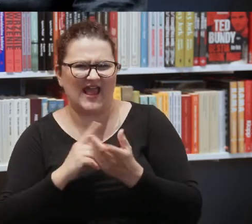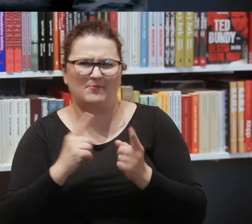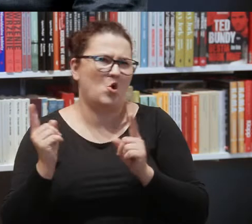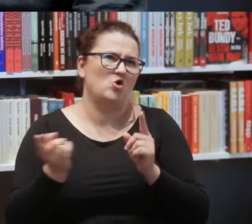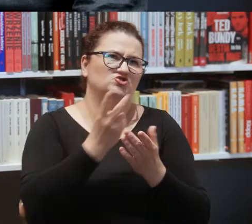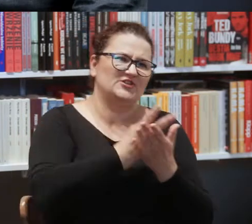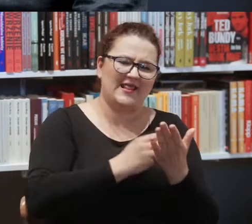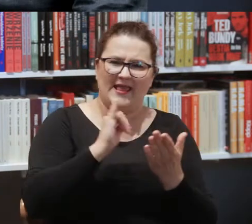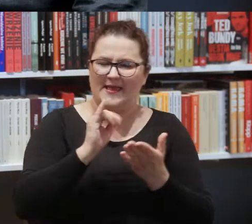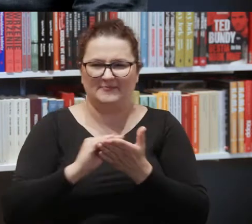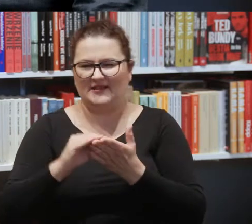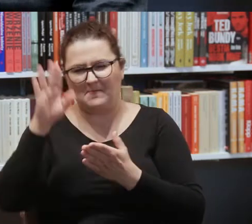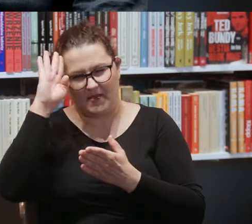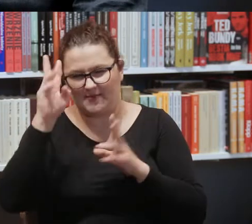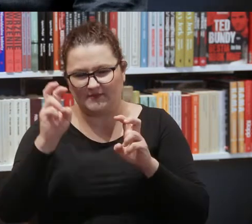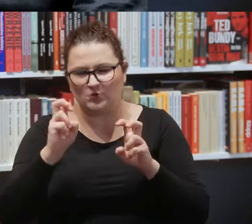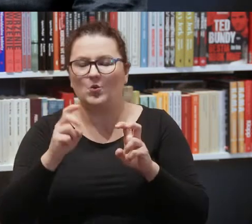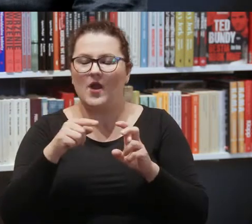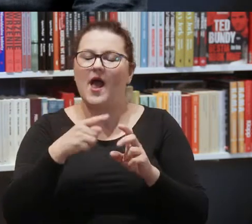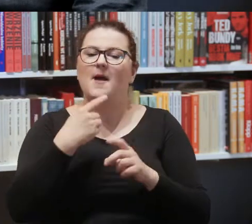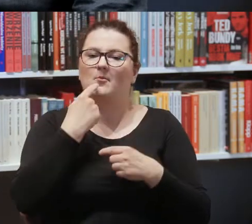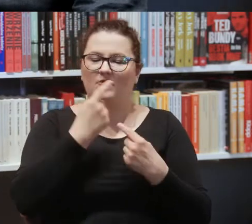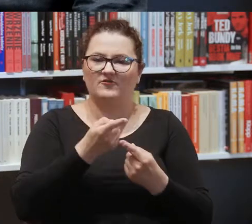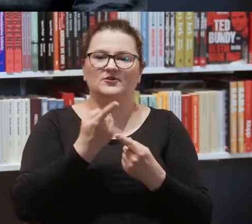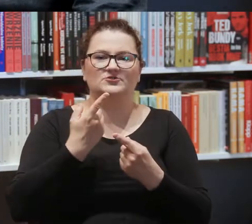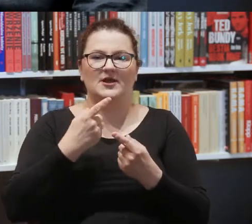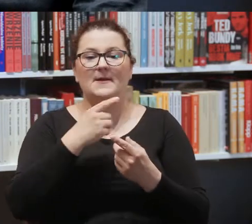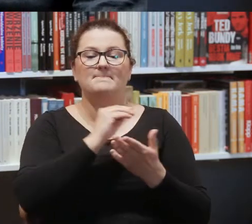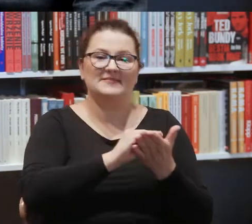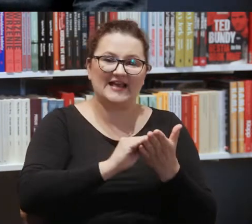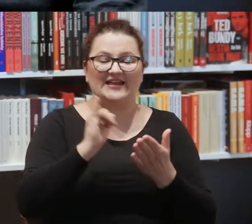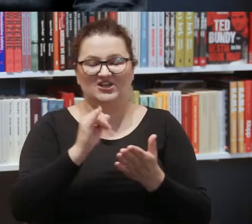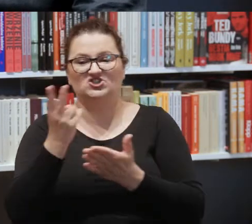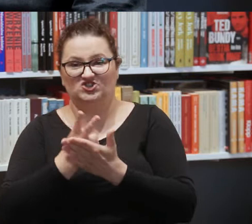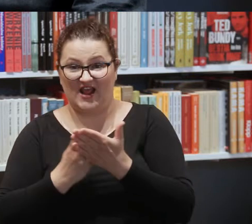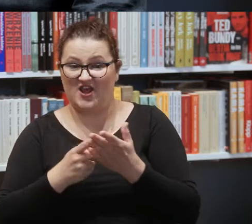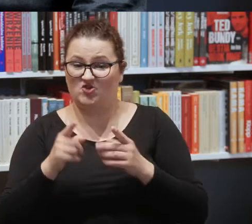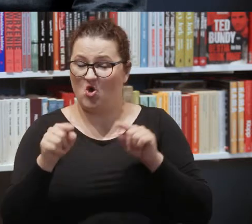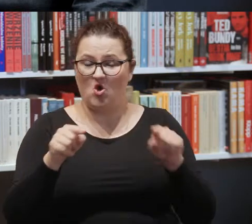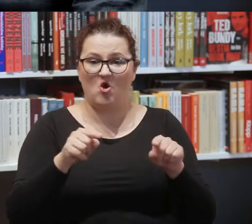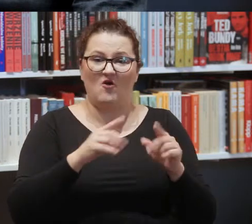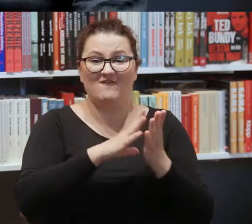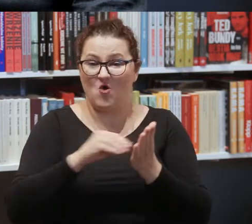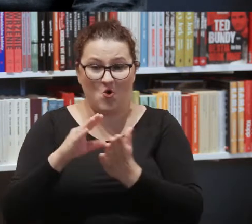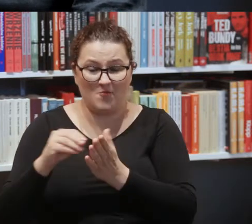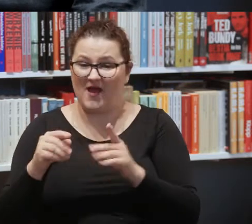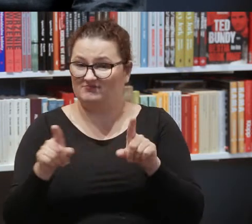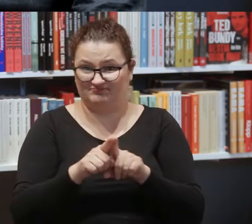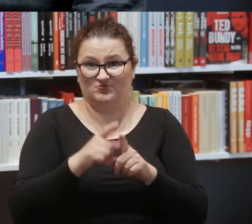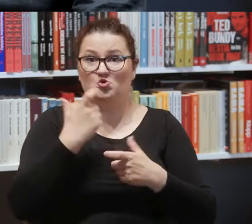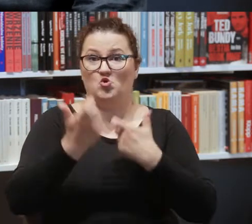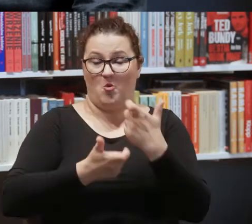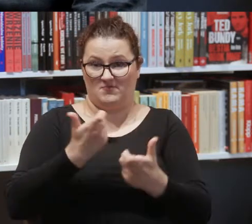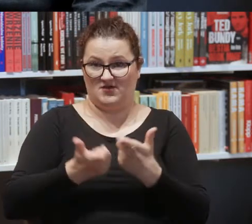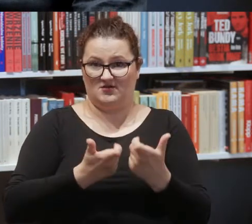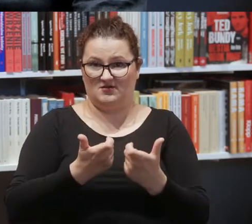on napisał, że pisanie i czytanie to są dwie formy tego samego występku. On użył tego słowa występek i chodziło mu o